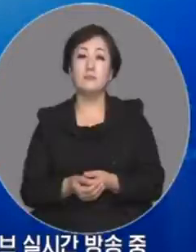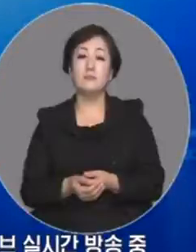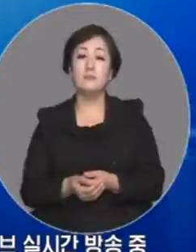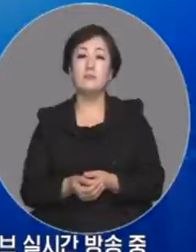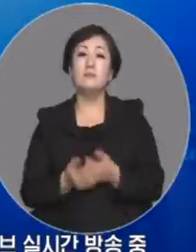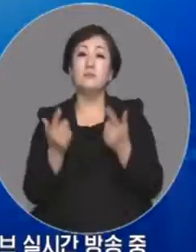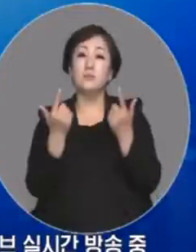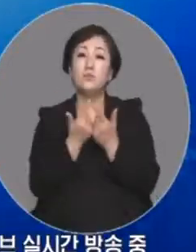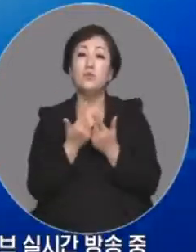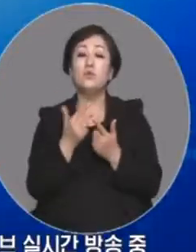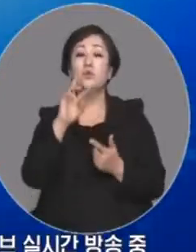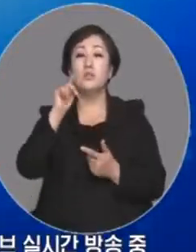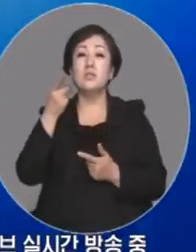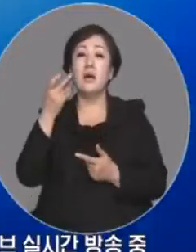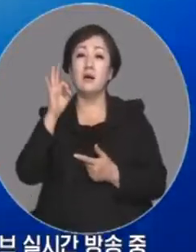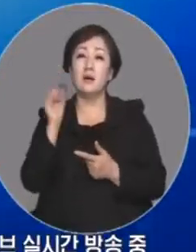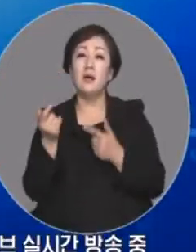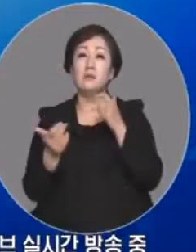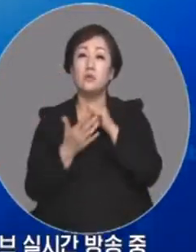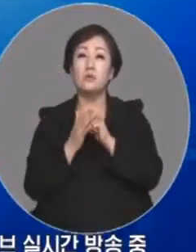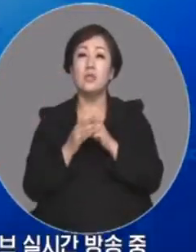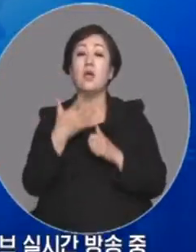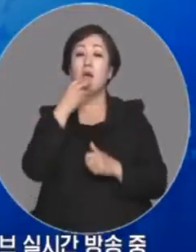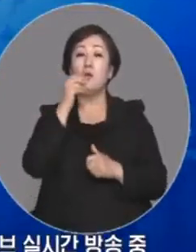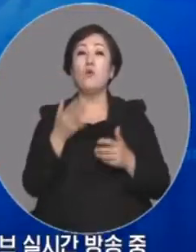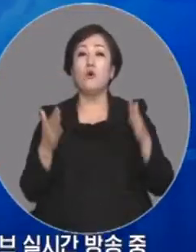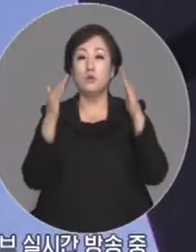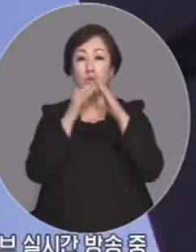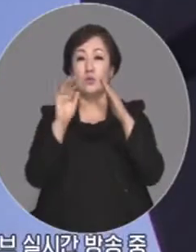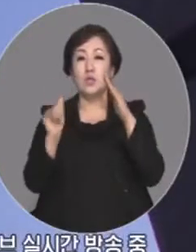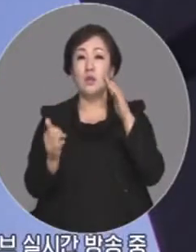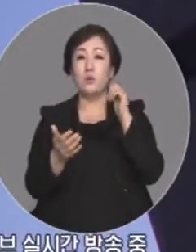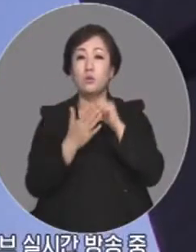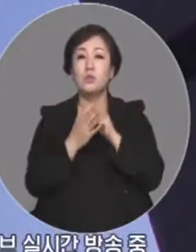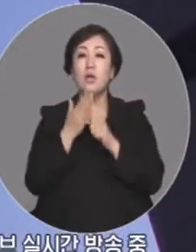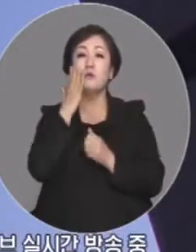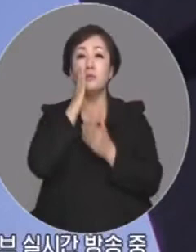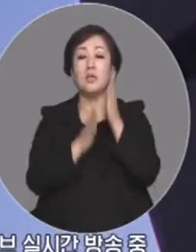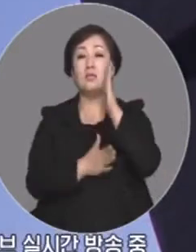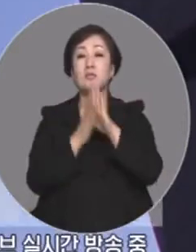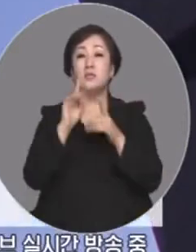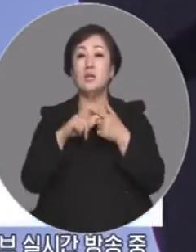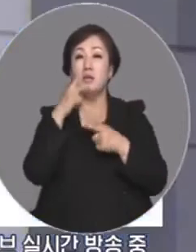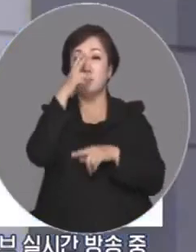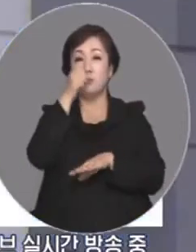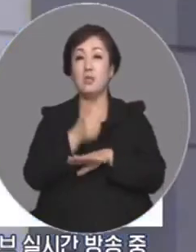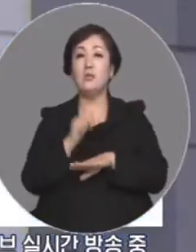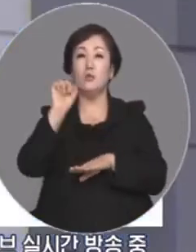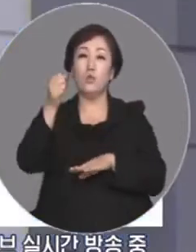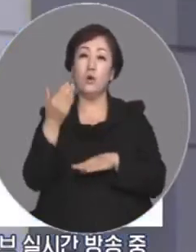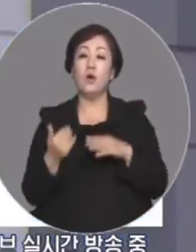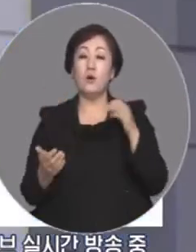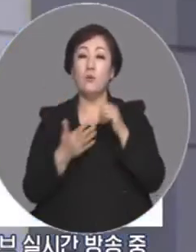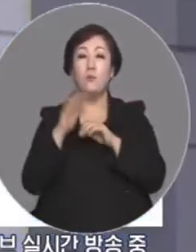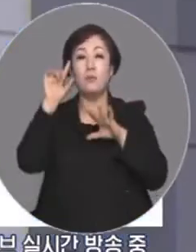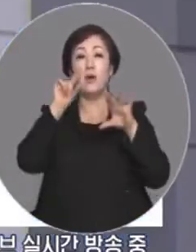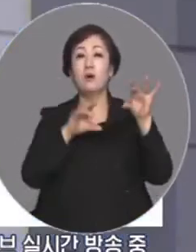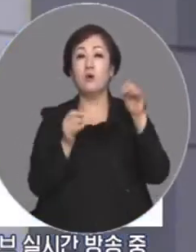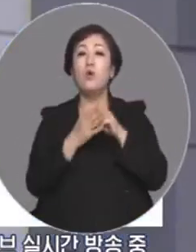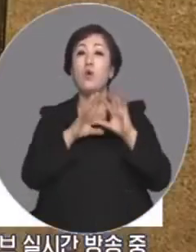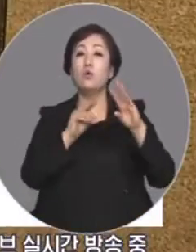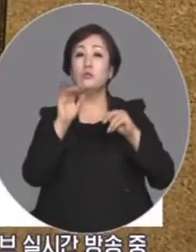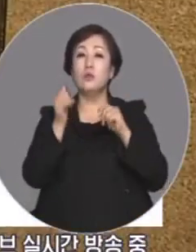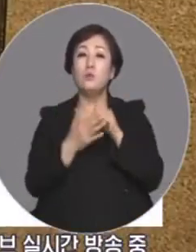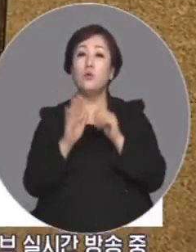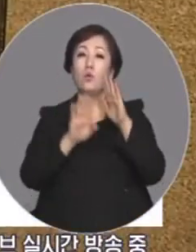도크 상한 행복주택 00 주택지 국회 회관이 울산시 심의를 통과했습니다 지난해 1월 국토교통부 로부터